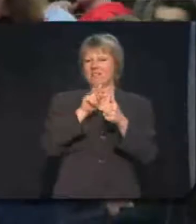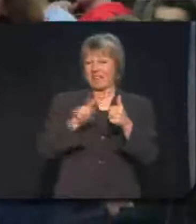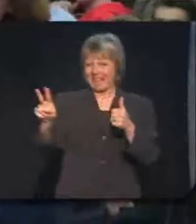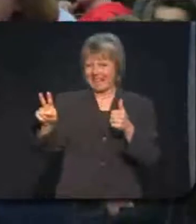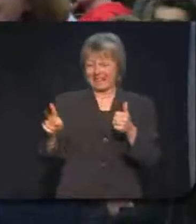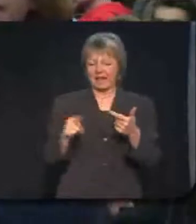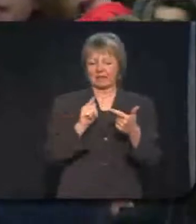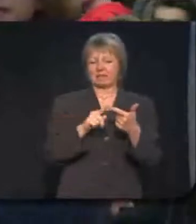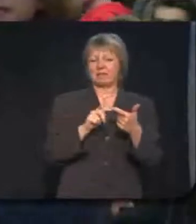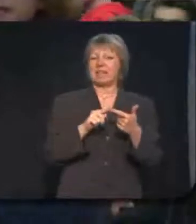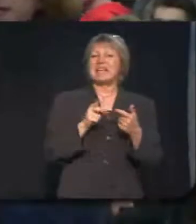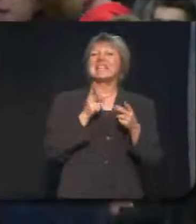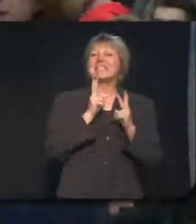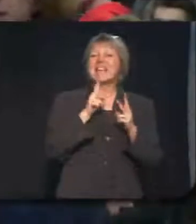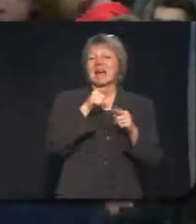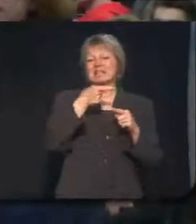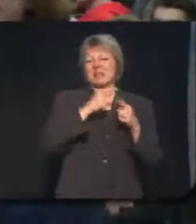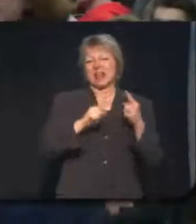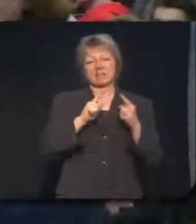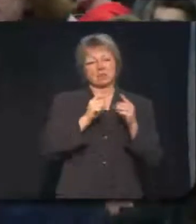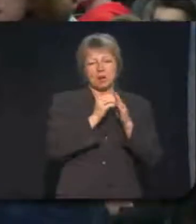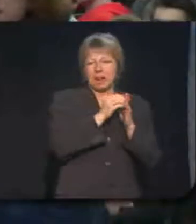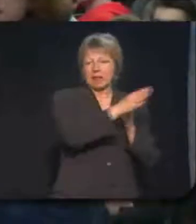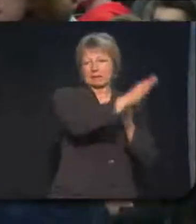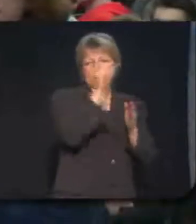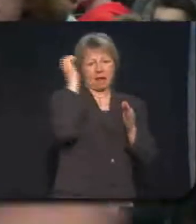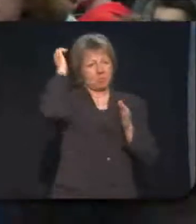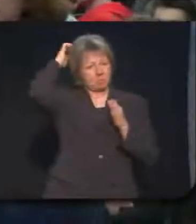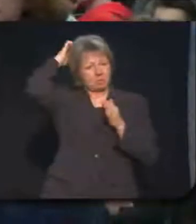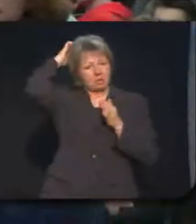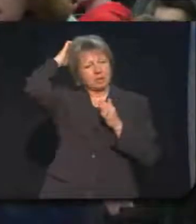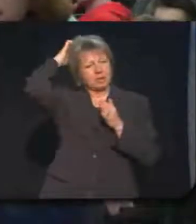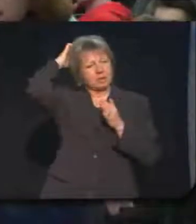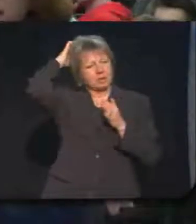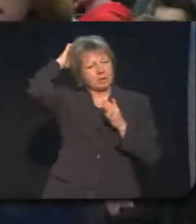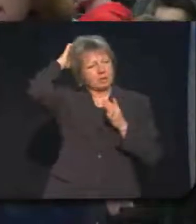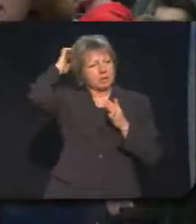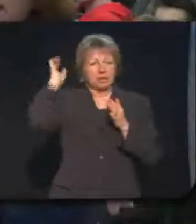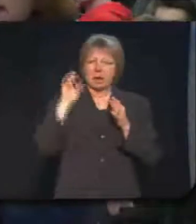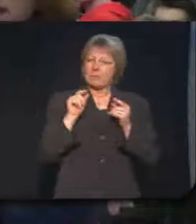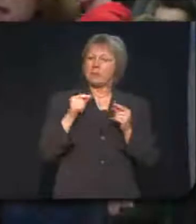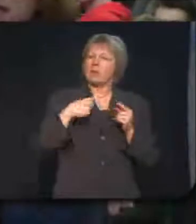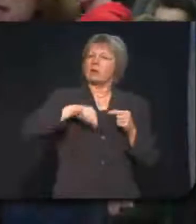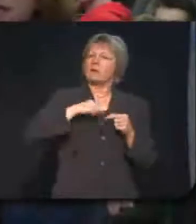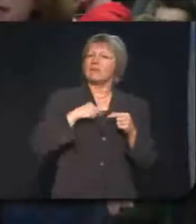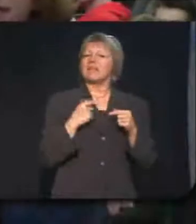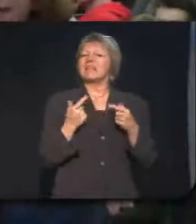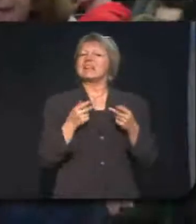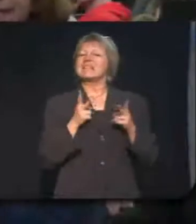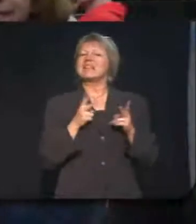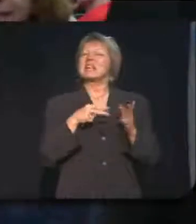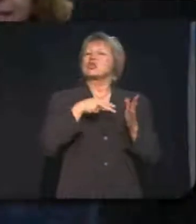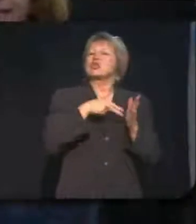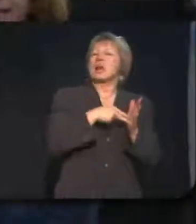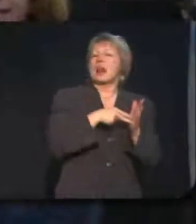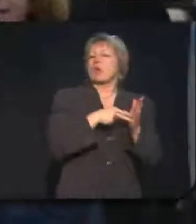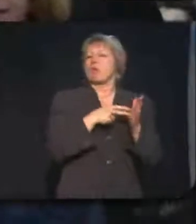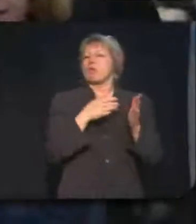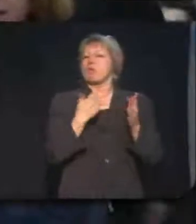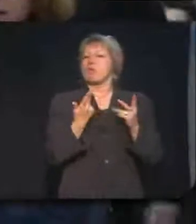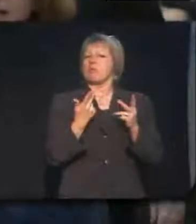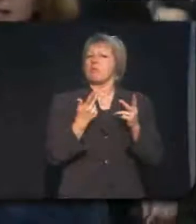vernetzten Sicherheit das bedeutet dass man sagt euch geht's gut wir sicher ein Ressourcen durch Militär was einfach nicht richtig ist es geht um den Schutz von Menschen